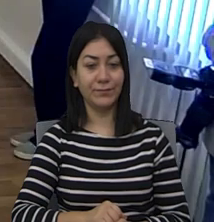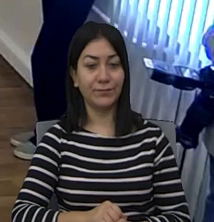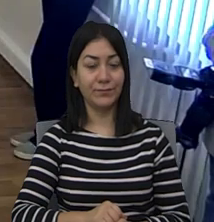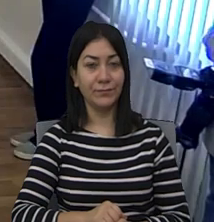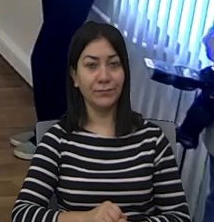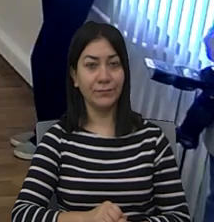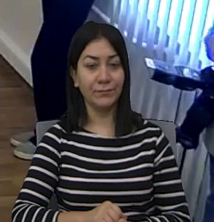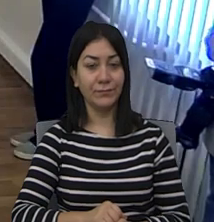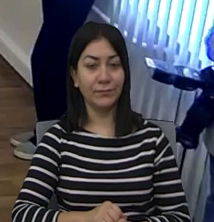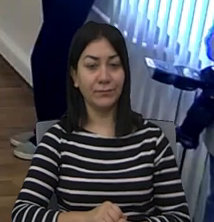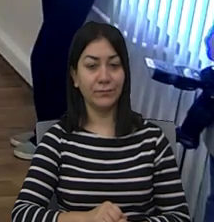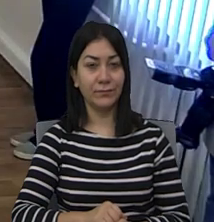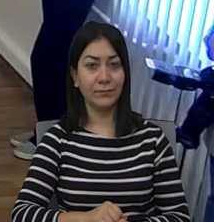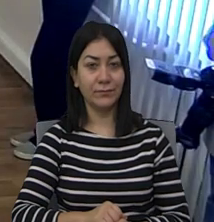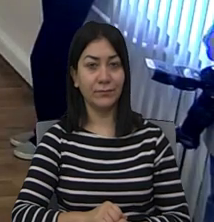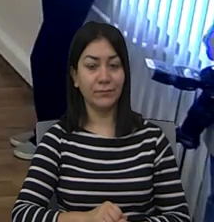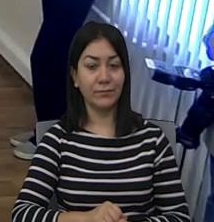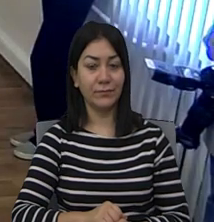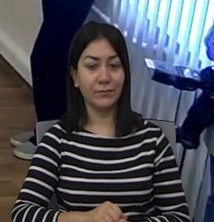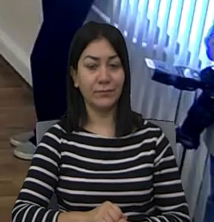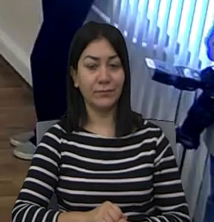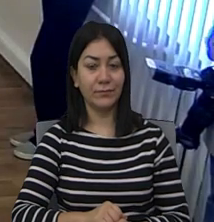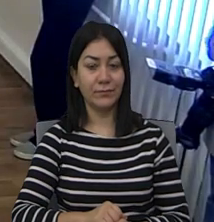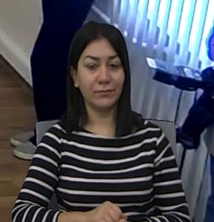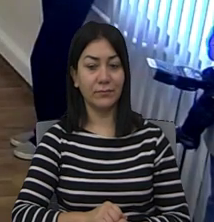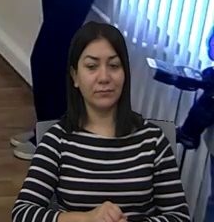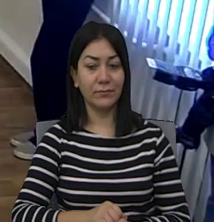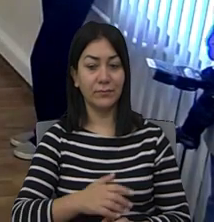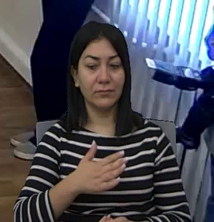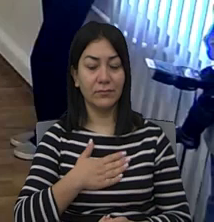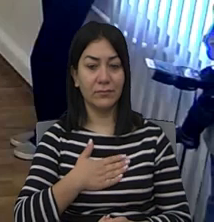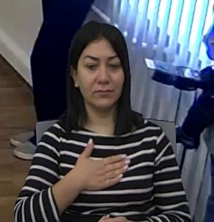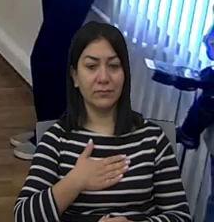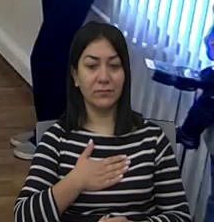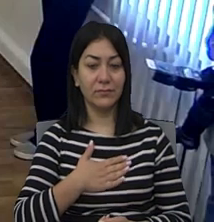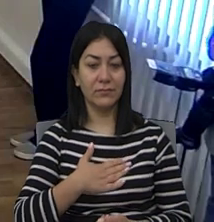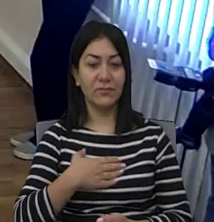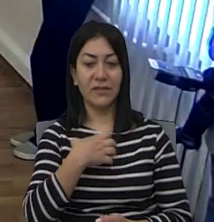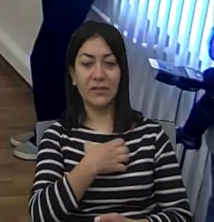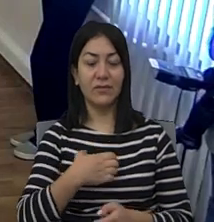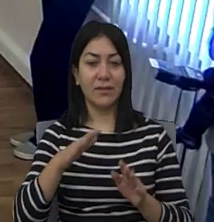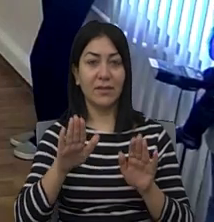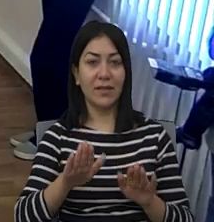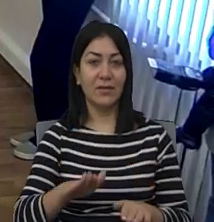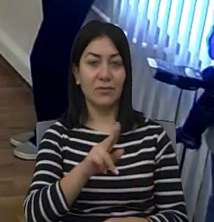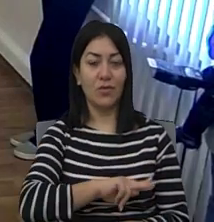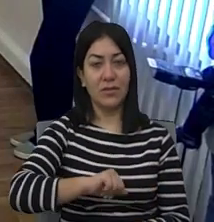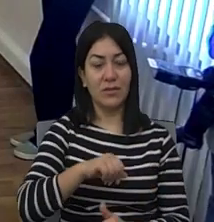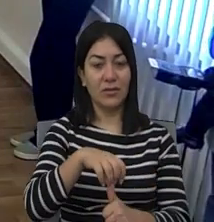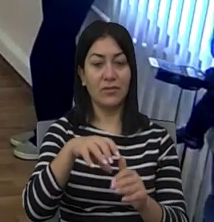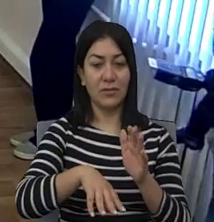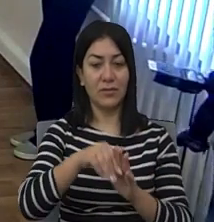main national counterpart the CEC. Եվ մեր հիմնական առանցքային տեղական գործընկերոջը կենտրոնական